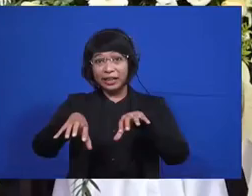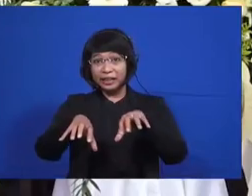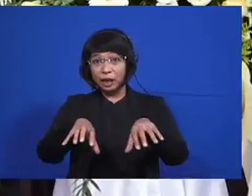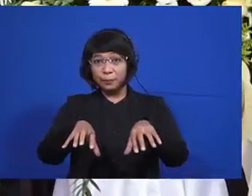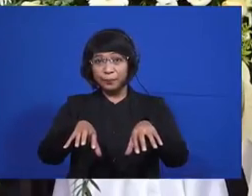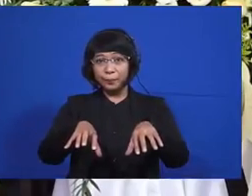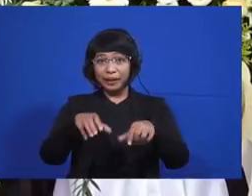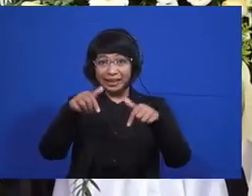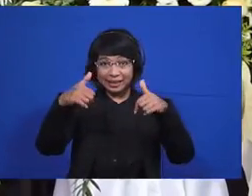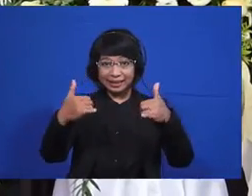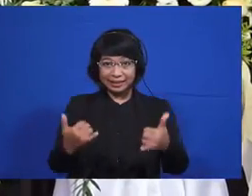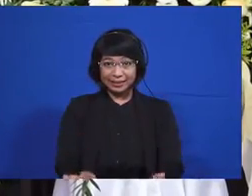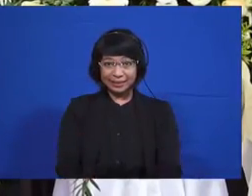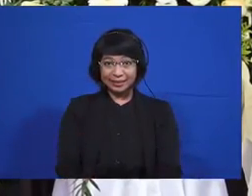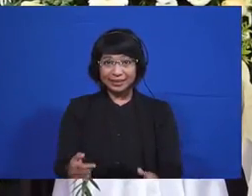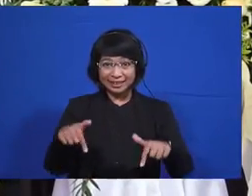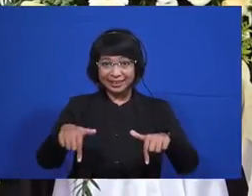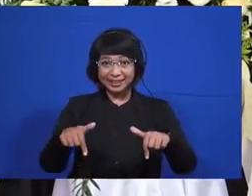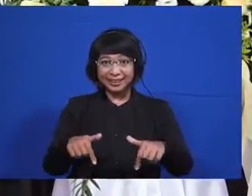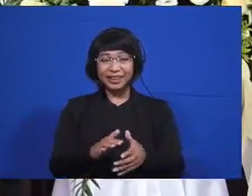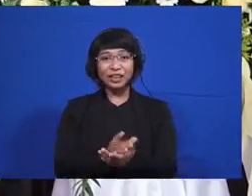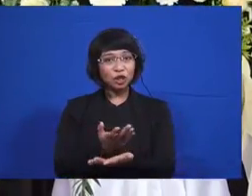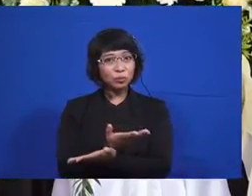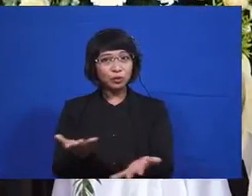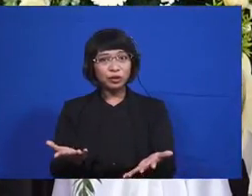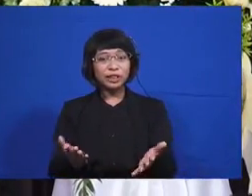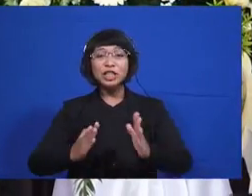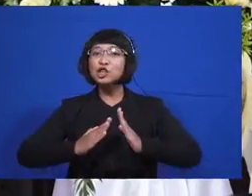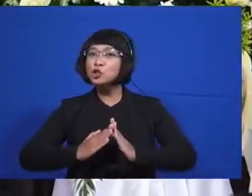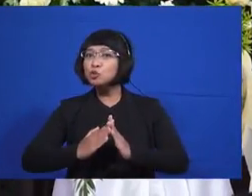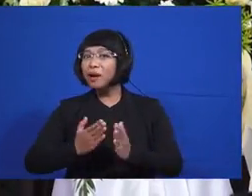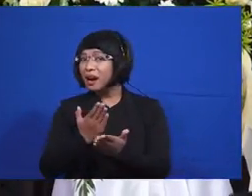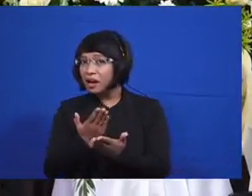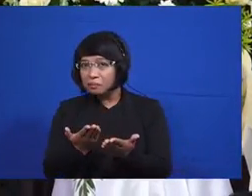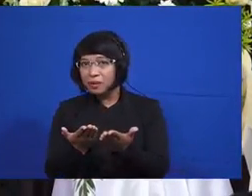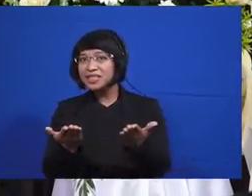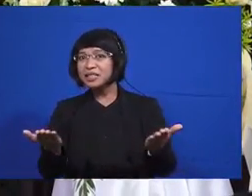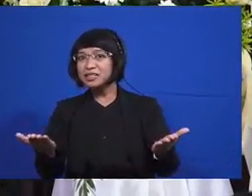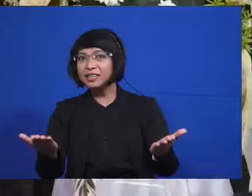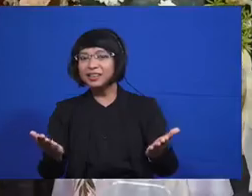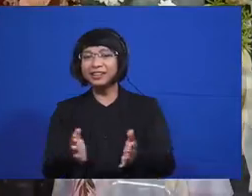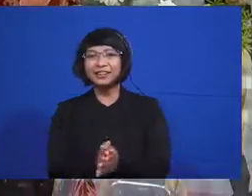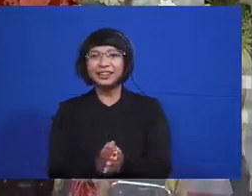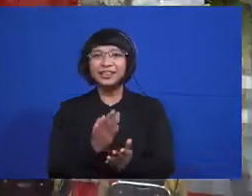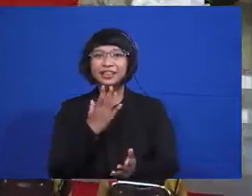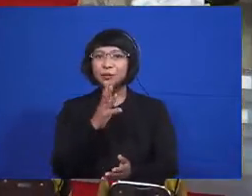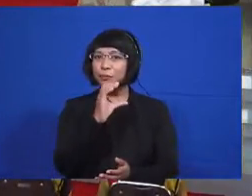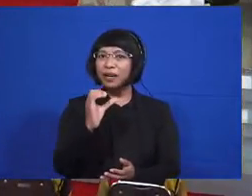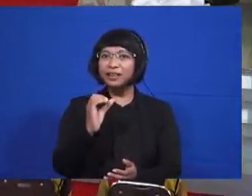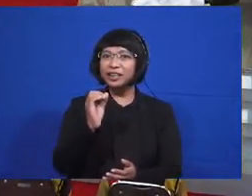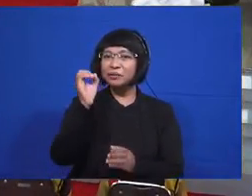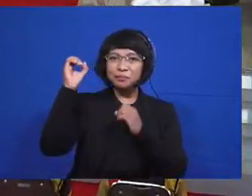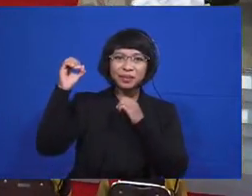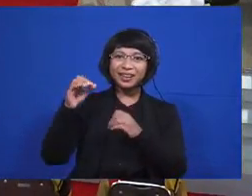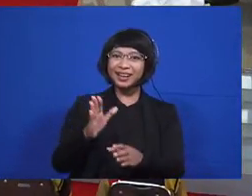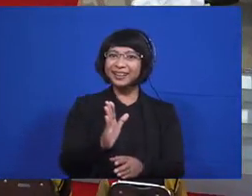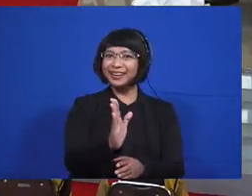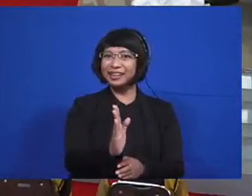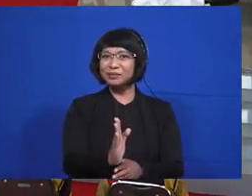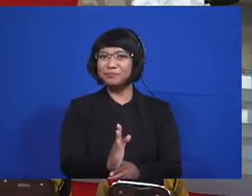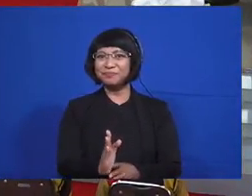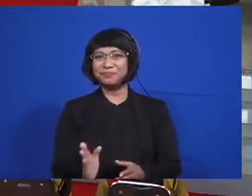Seminari Santo Paulus Kentungan maupun yang di rumah masing-masing, selamat pagi berkat dalam. Selamat